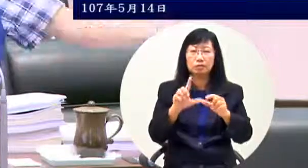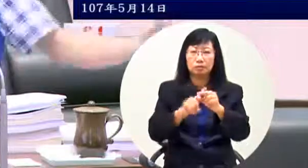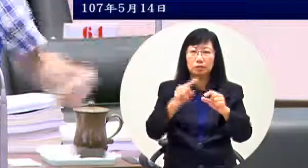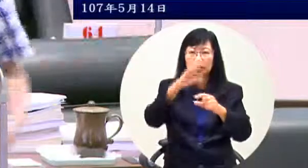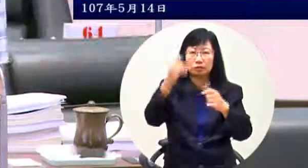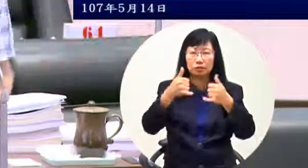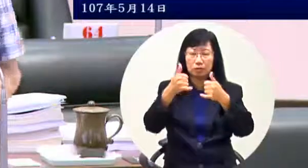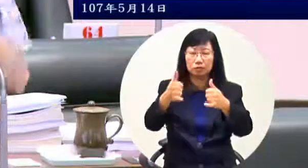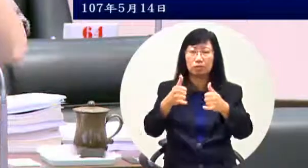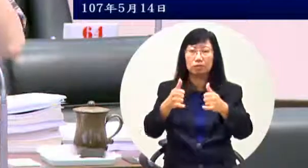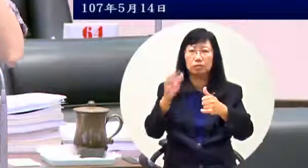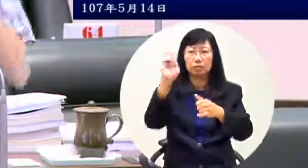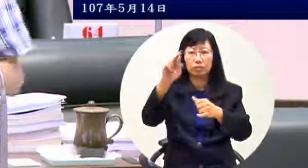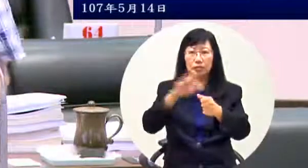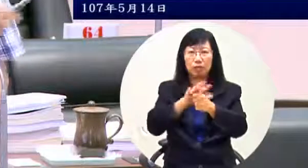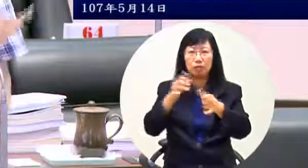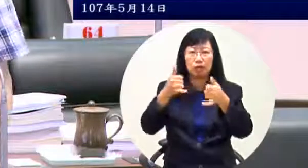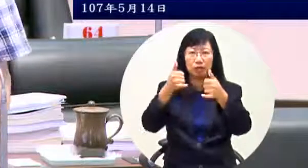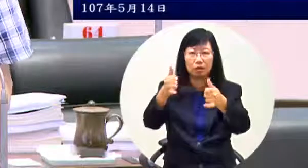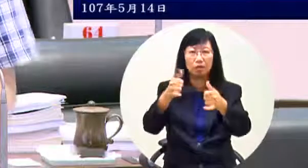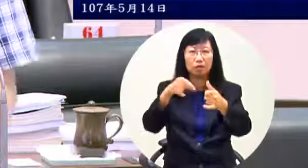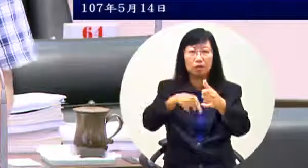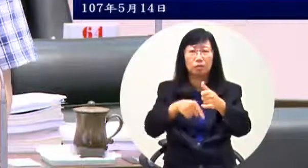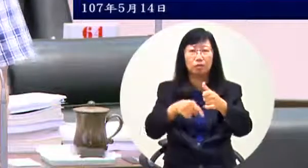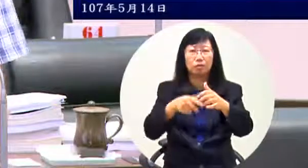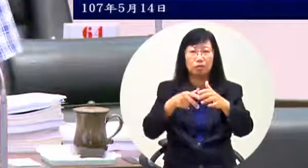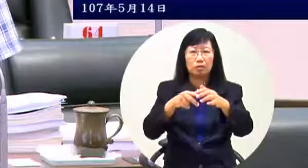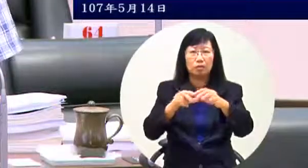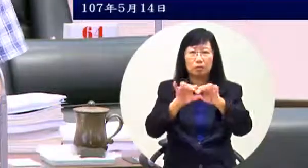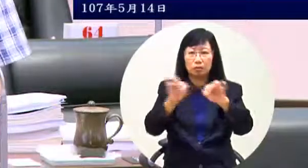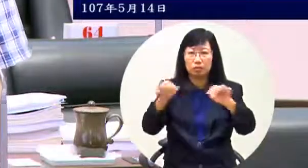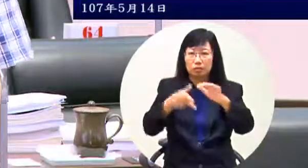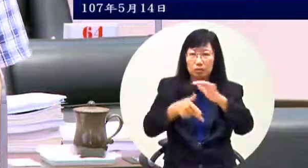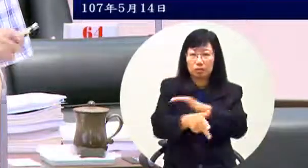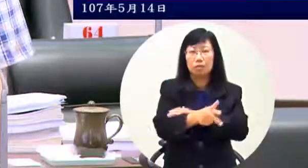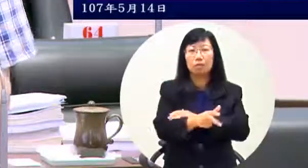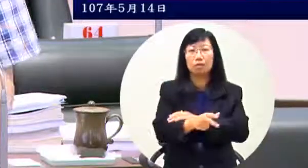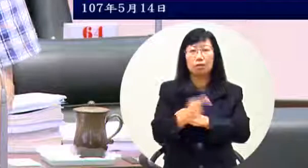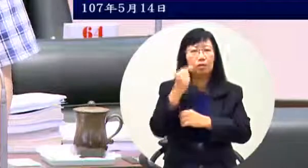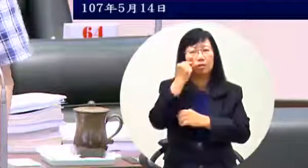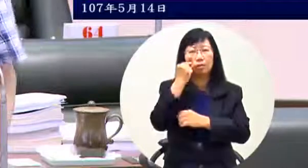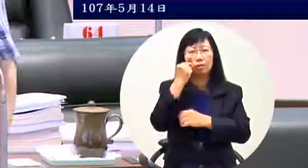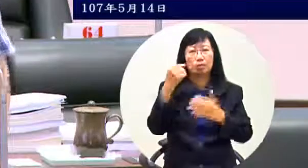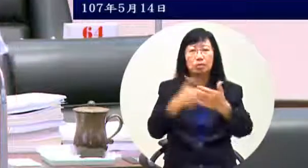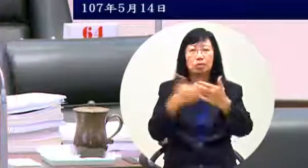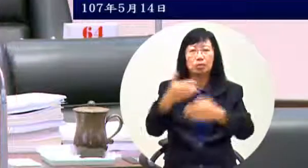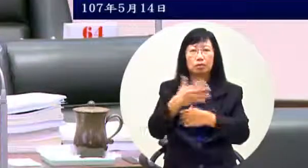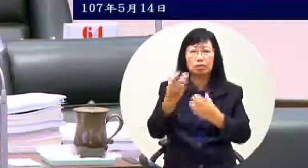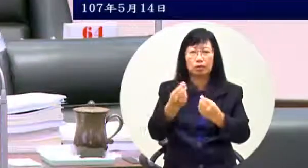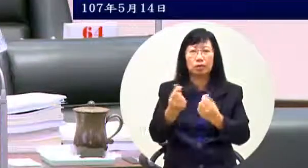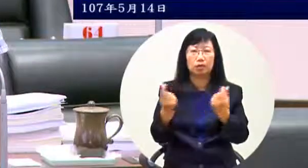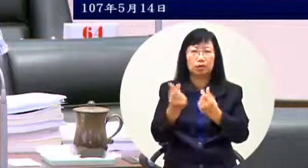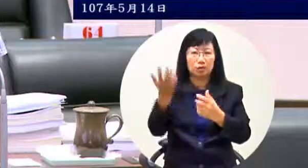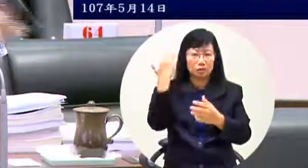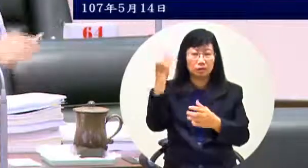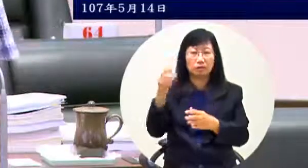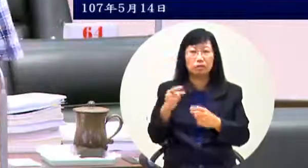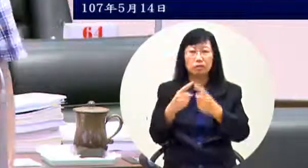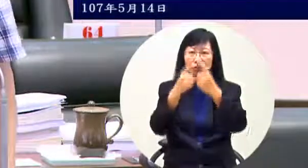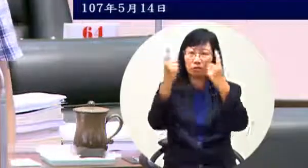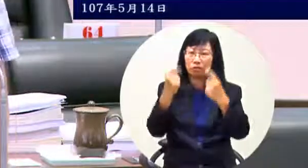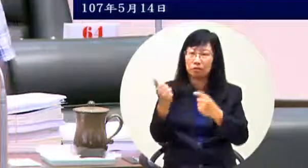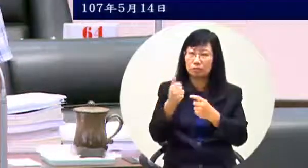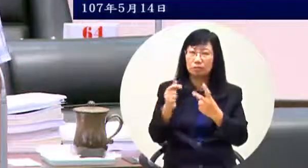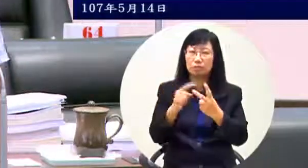了个水涌修理啊，哦，那个什么现任的议员，包括汪修胜啊、黄昭顺立委议员等等的。这唔正囡仔